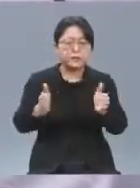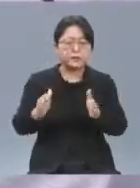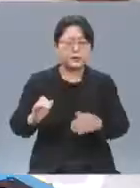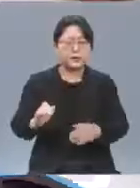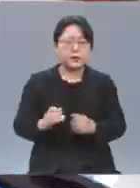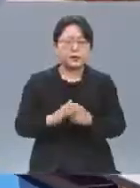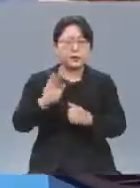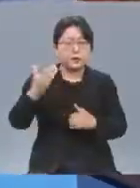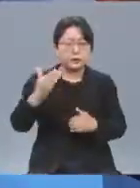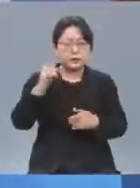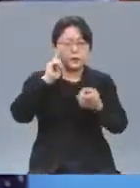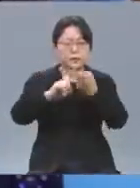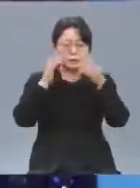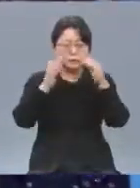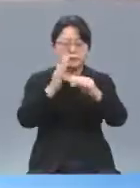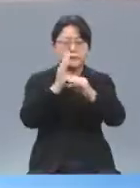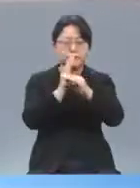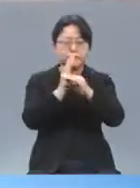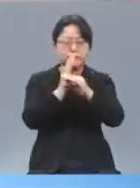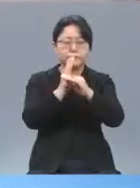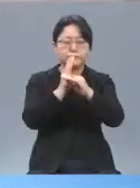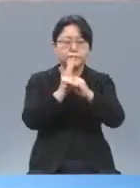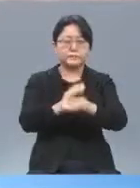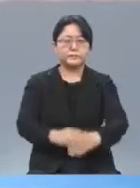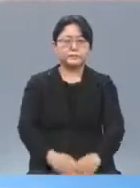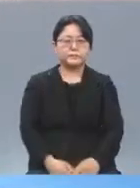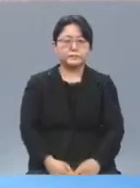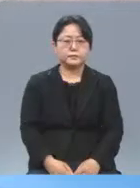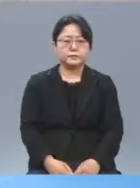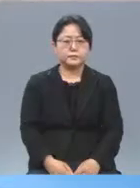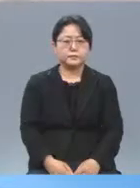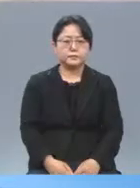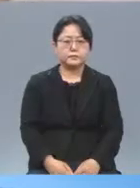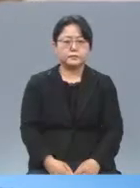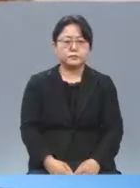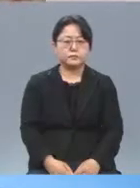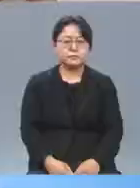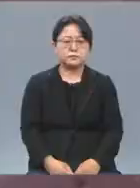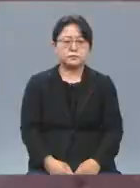신호탄이 될지 주목됩니다. KBS 뉴스 김혜정입니다.